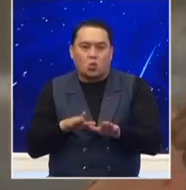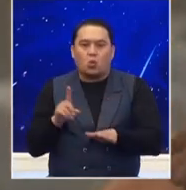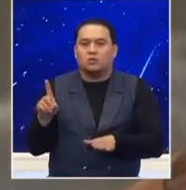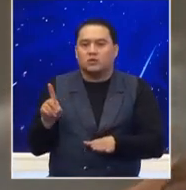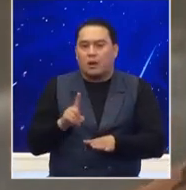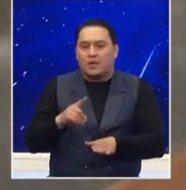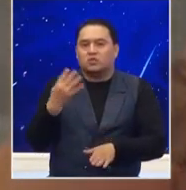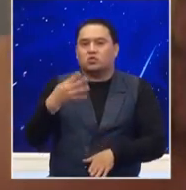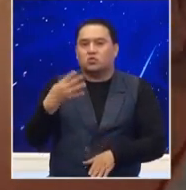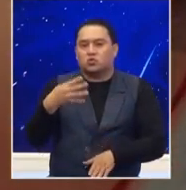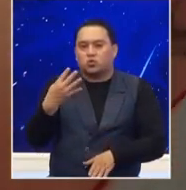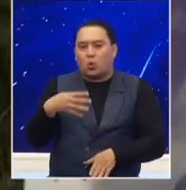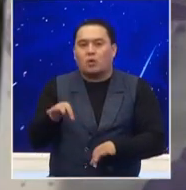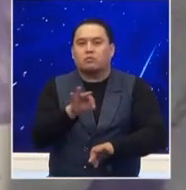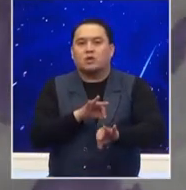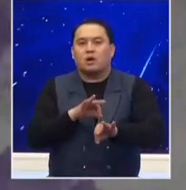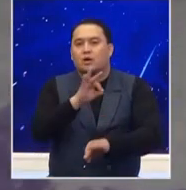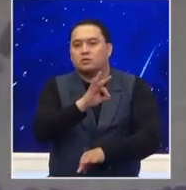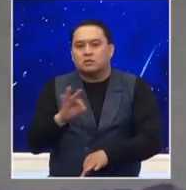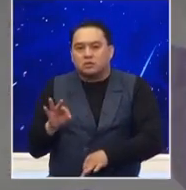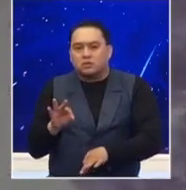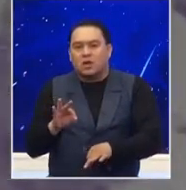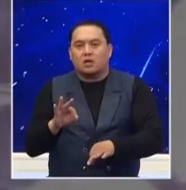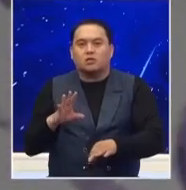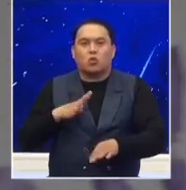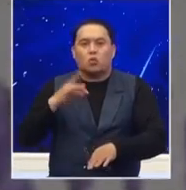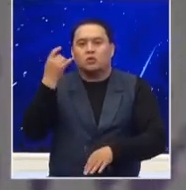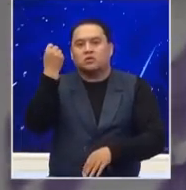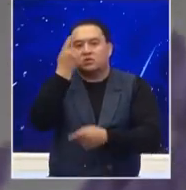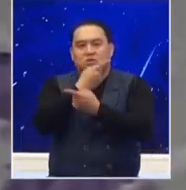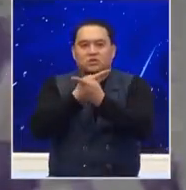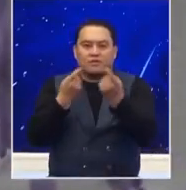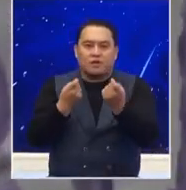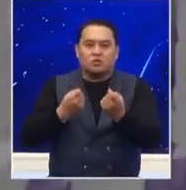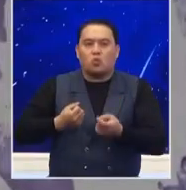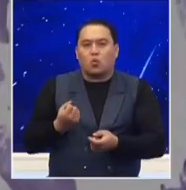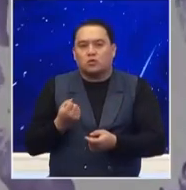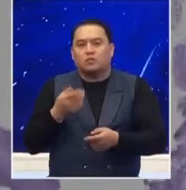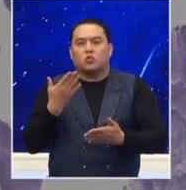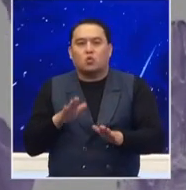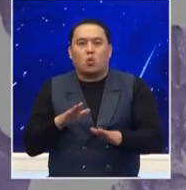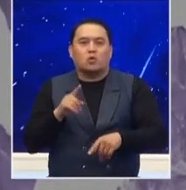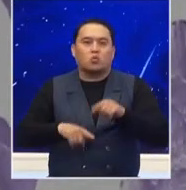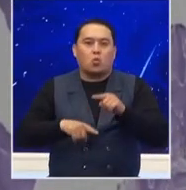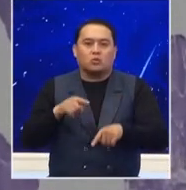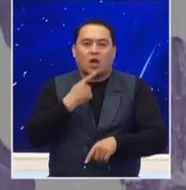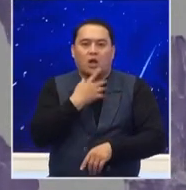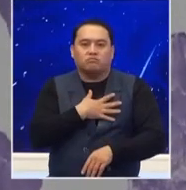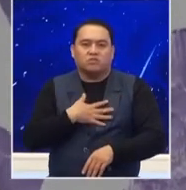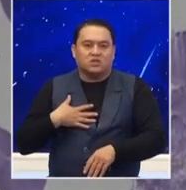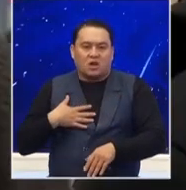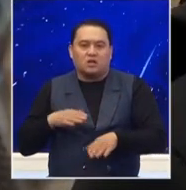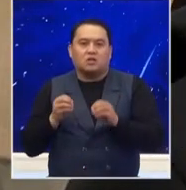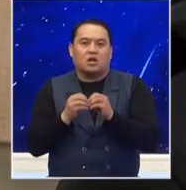что менее чем о 40% случаев становится известно в основном друзьям и родственникам пострадавших, и только